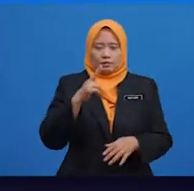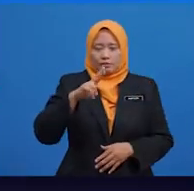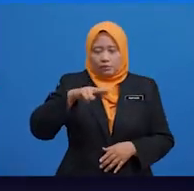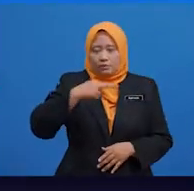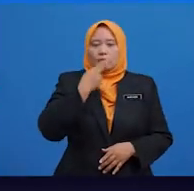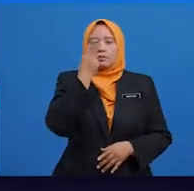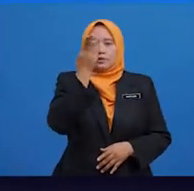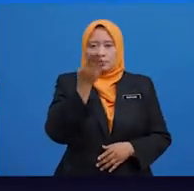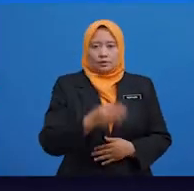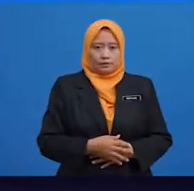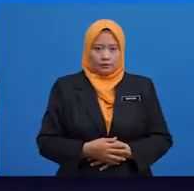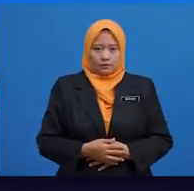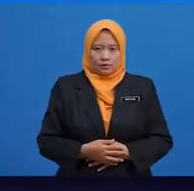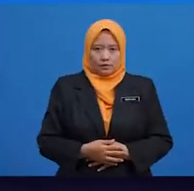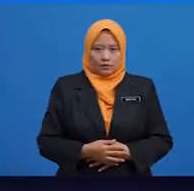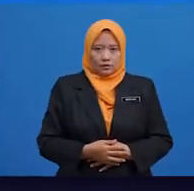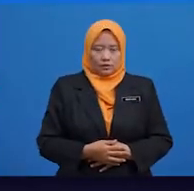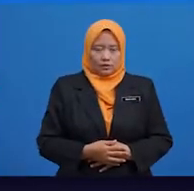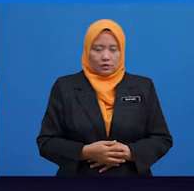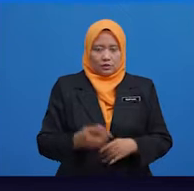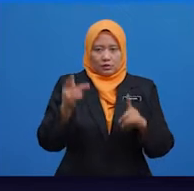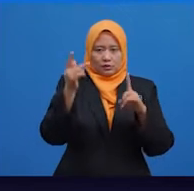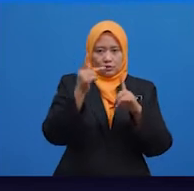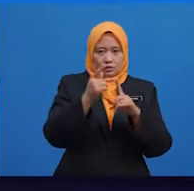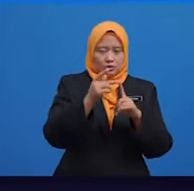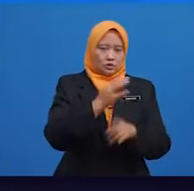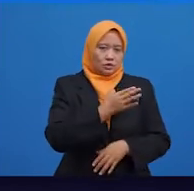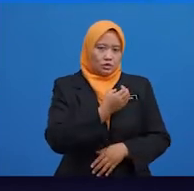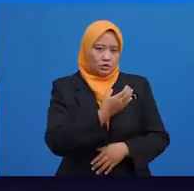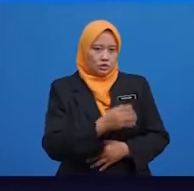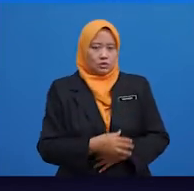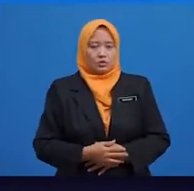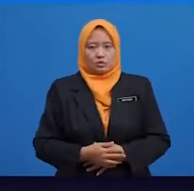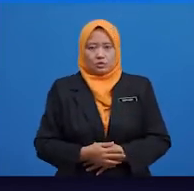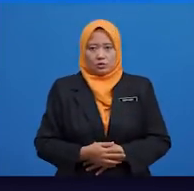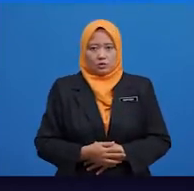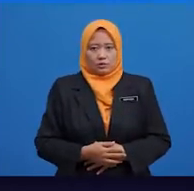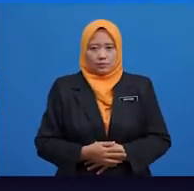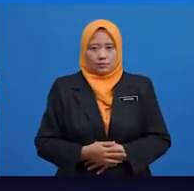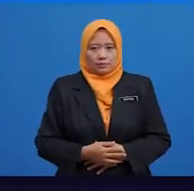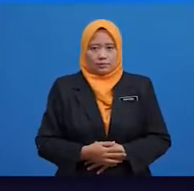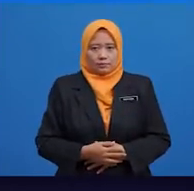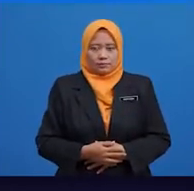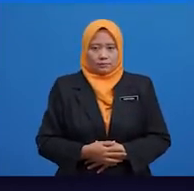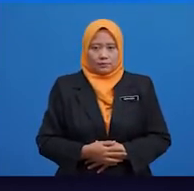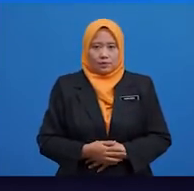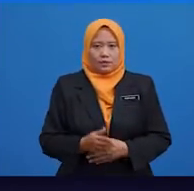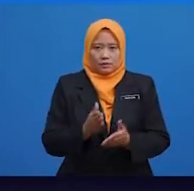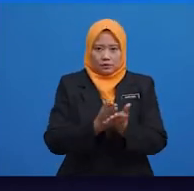kembali semula ke jantung dengan keadaan darah yang kaya dengan oksigen ke atrium kiri.